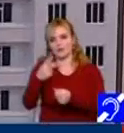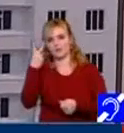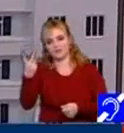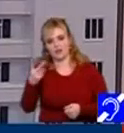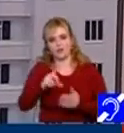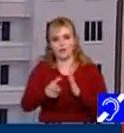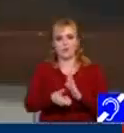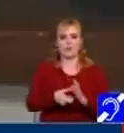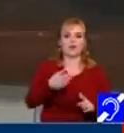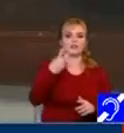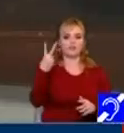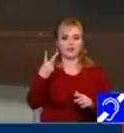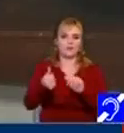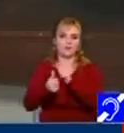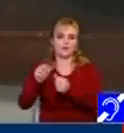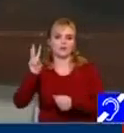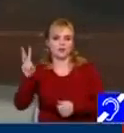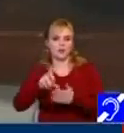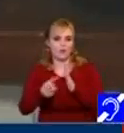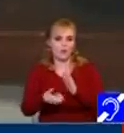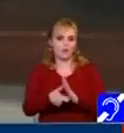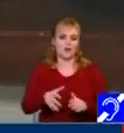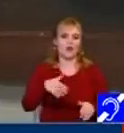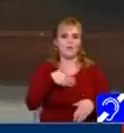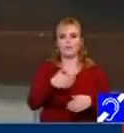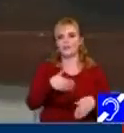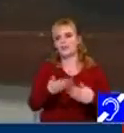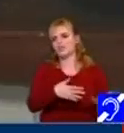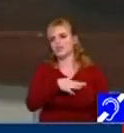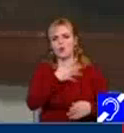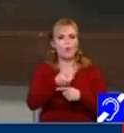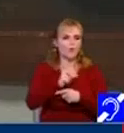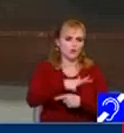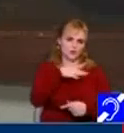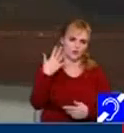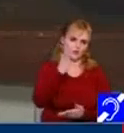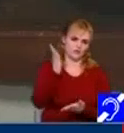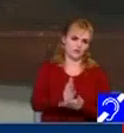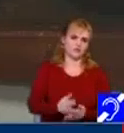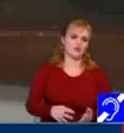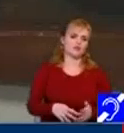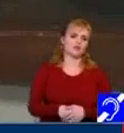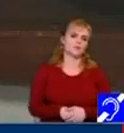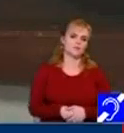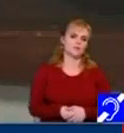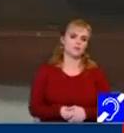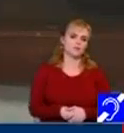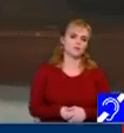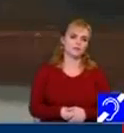fiindcă oferta este încă mare. În plus, un factor care ar face ca prețul să stabilizeze